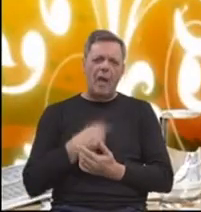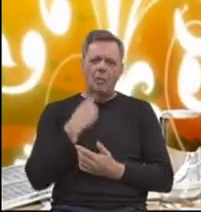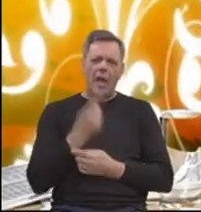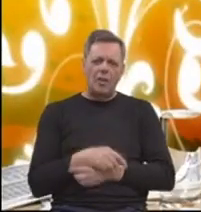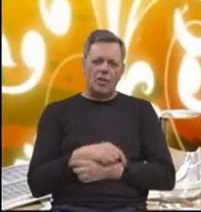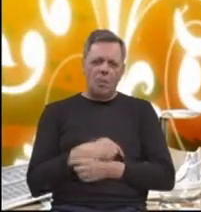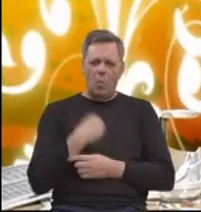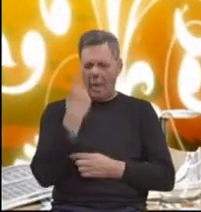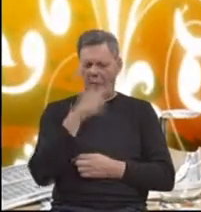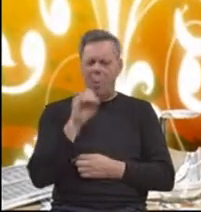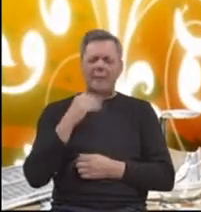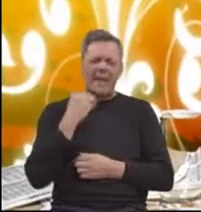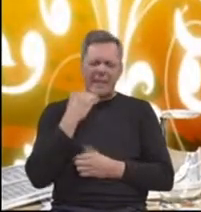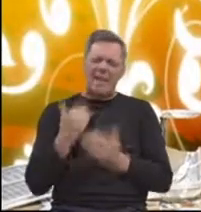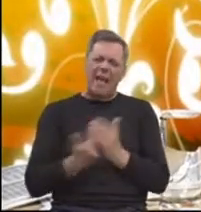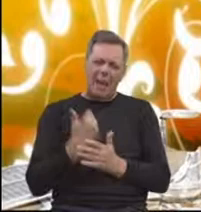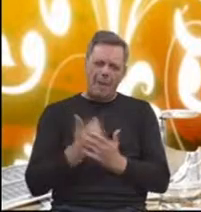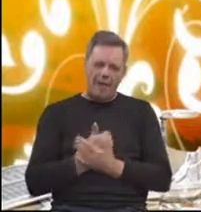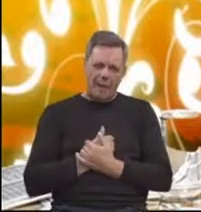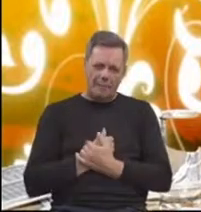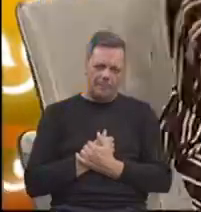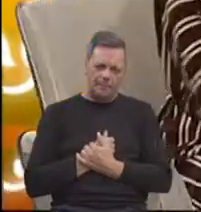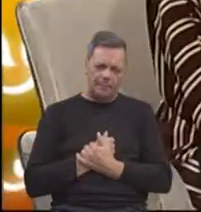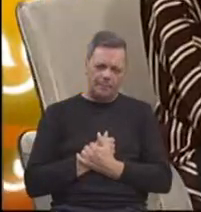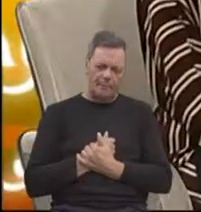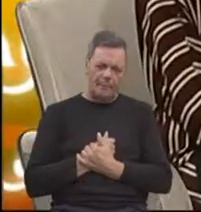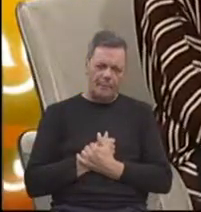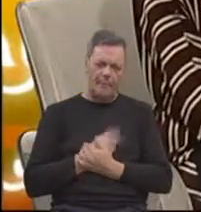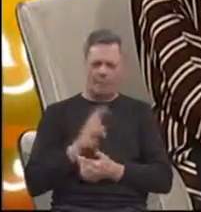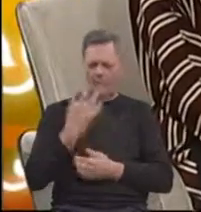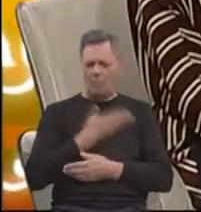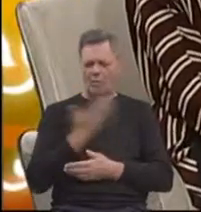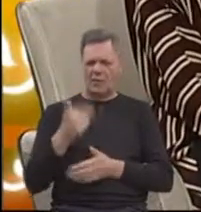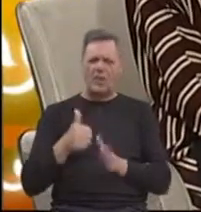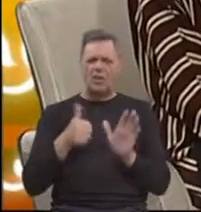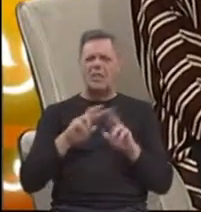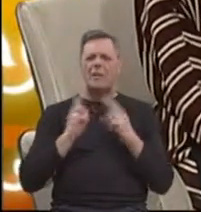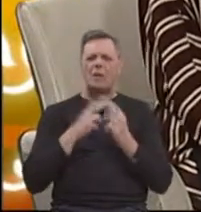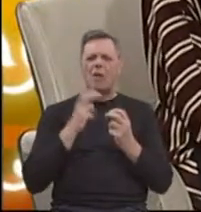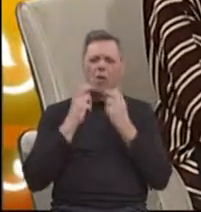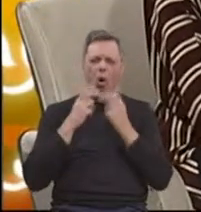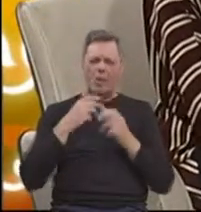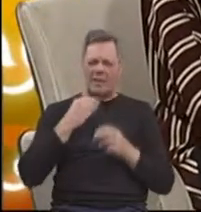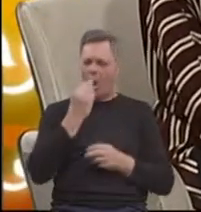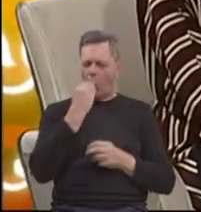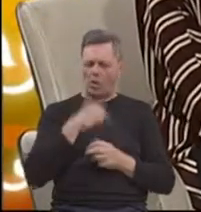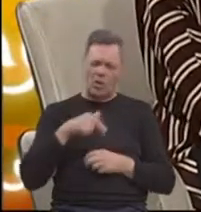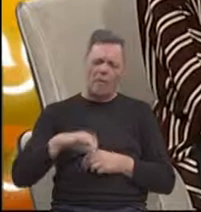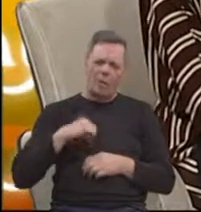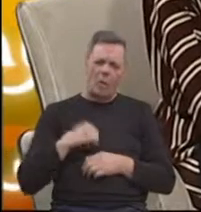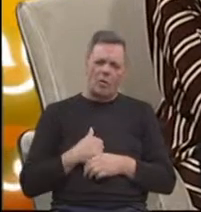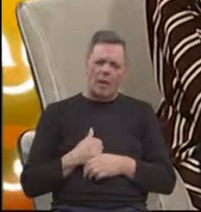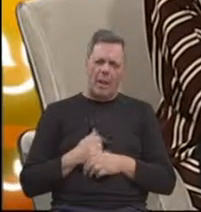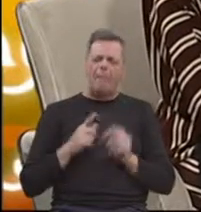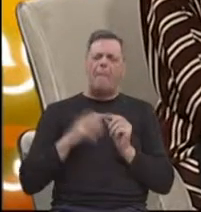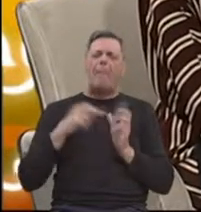u nedjelju u 15 sati gleda repriza. Datume molim. Odlično. Znači evo pozivamo sve na 6. međunarodni kongres nutricionista ove godine, znači u